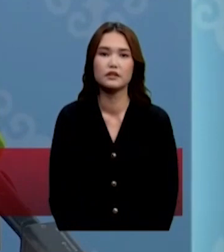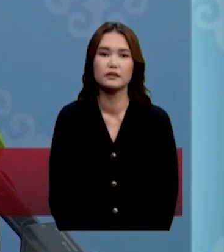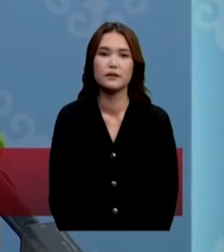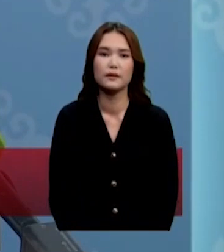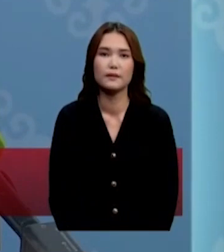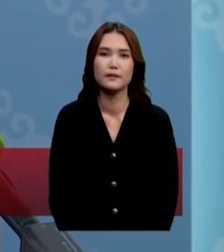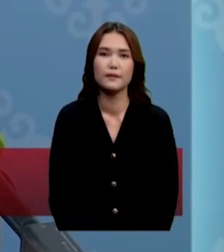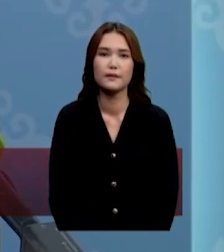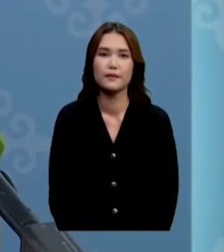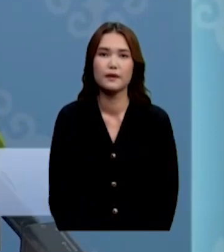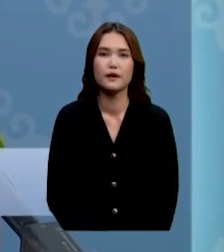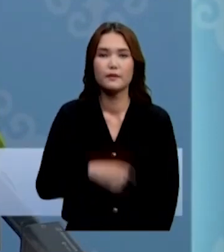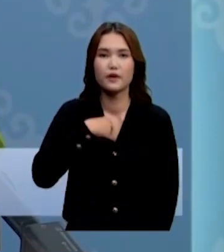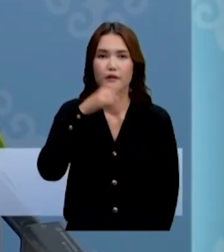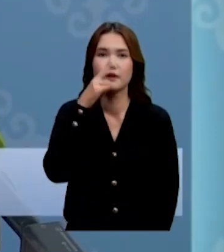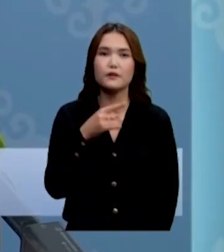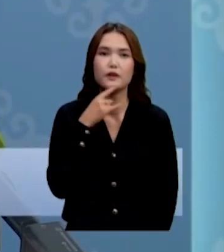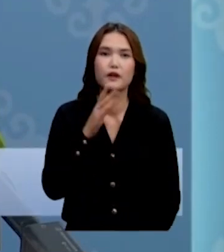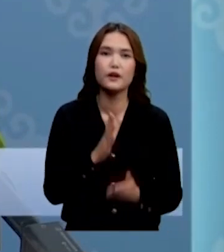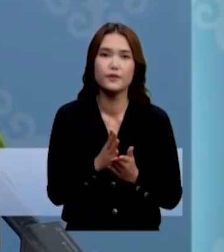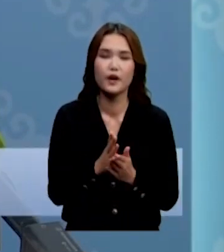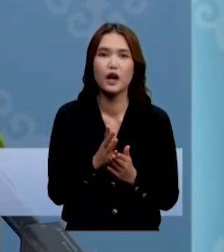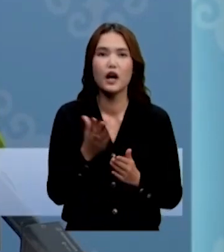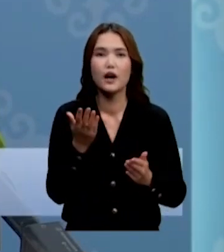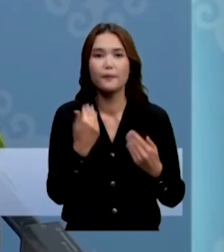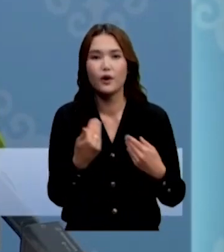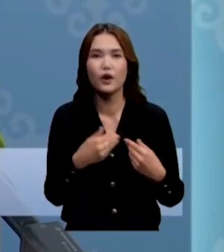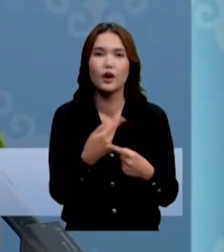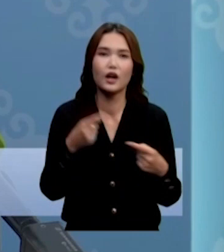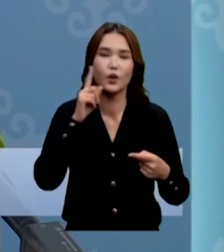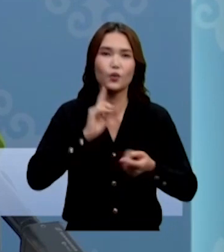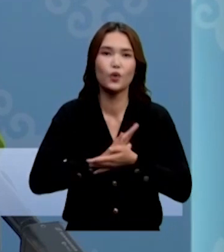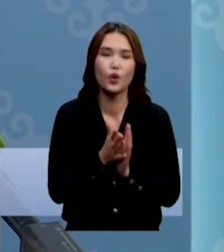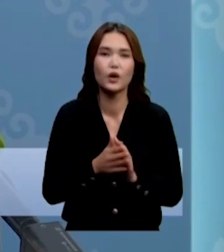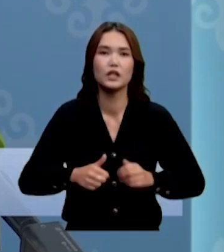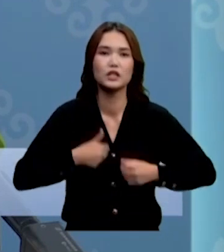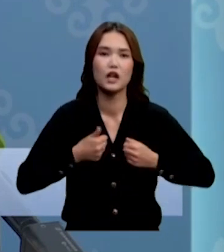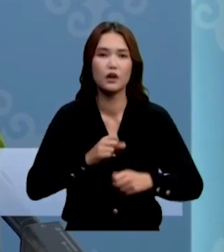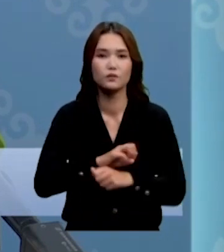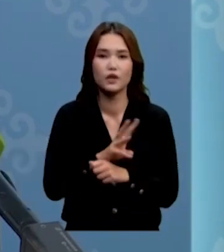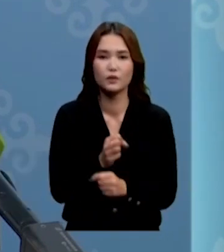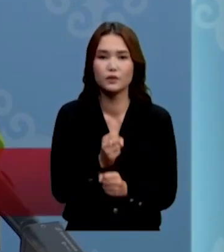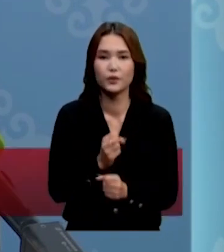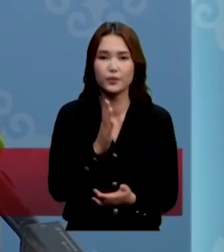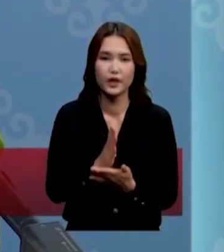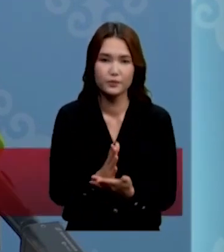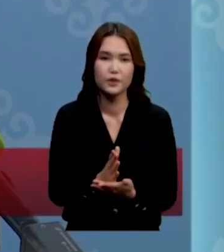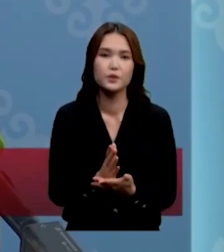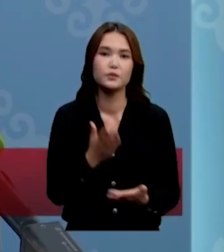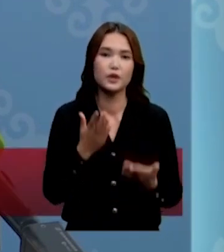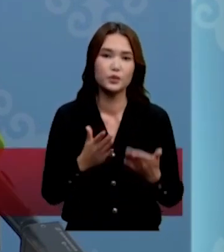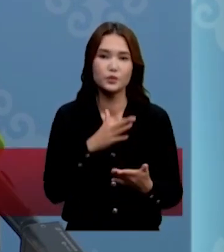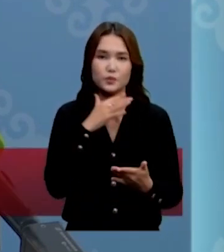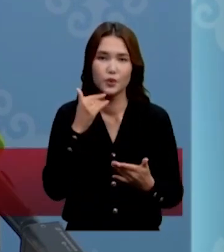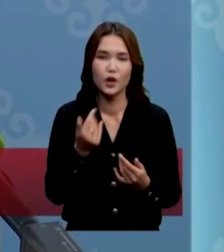Біз Қазақстан азаматтарын эвакуациялауын мүмкіндігінше тезірек жасау үшін барлық күш-жігерімізді салып жатырмыз. Дегенмен көп нәрсе